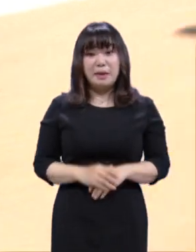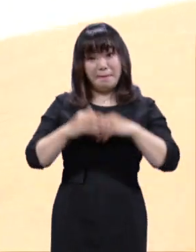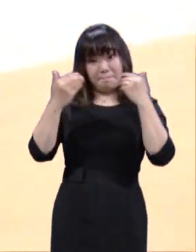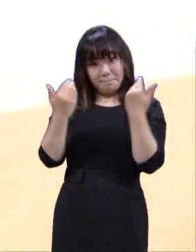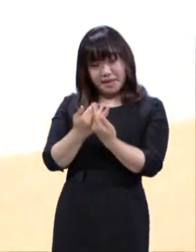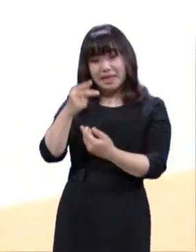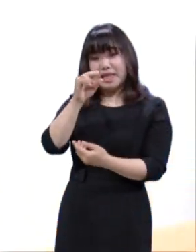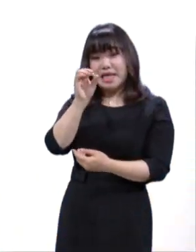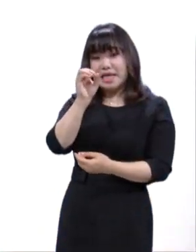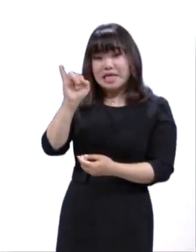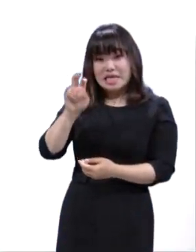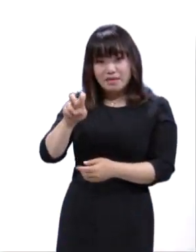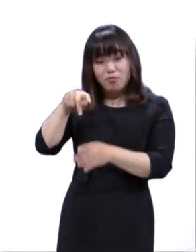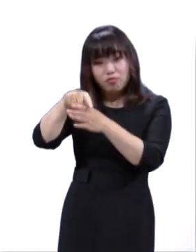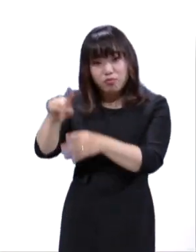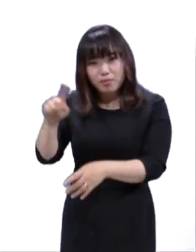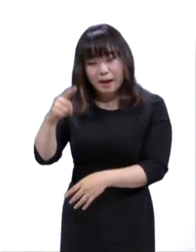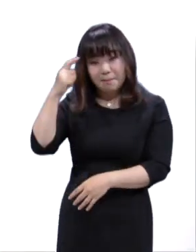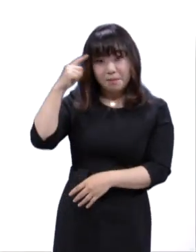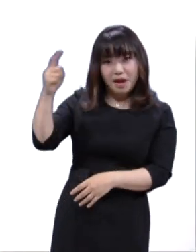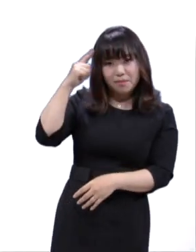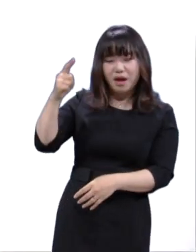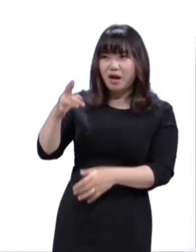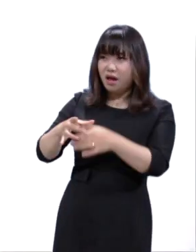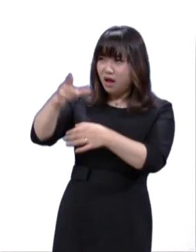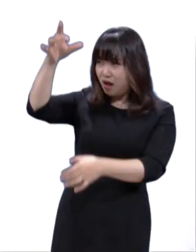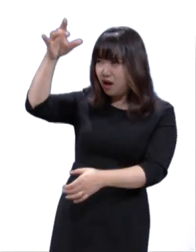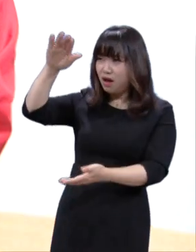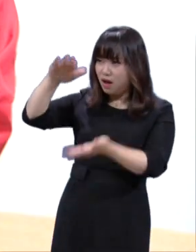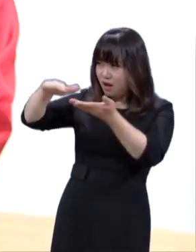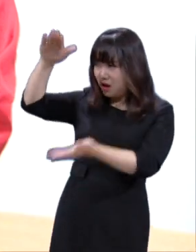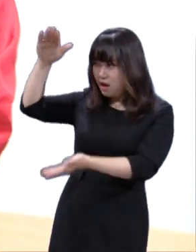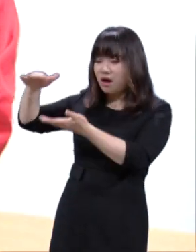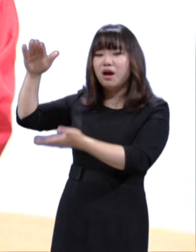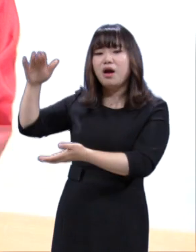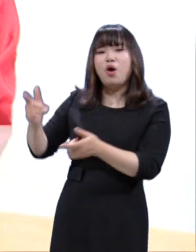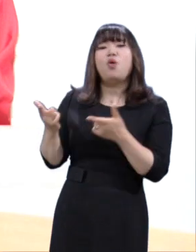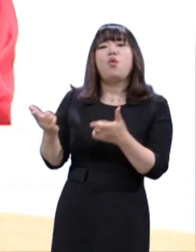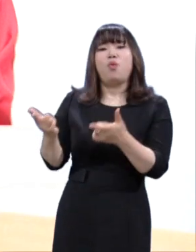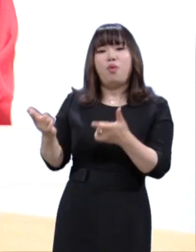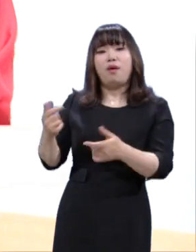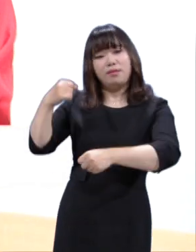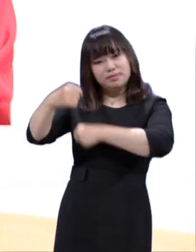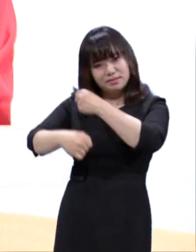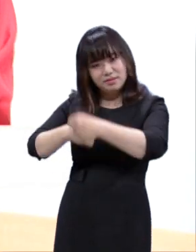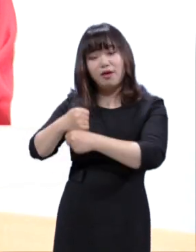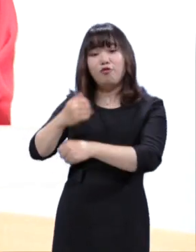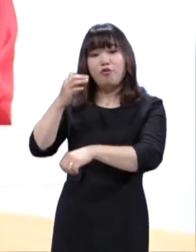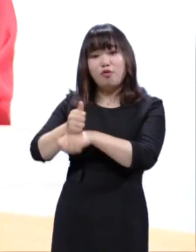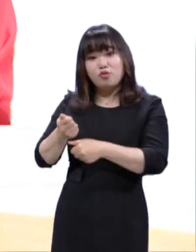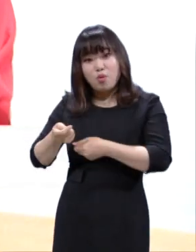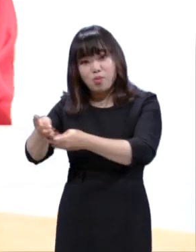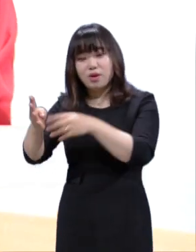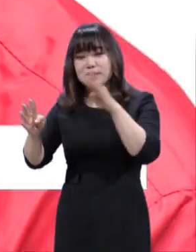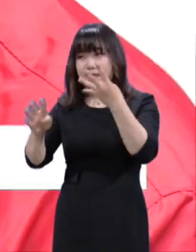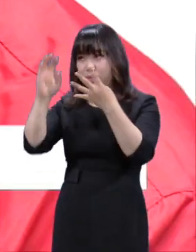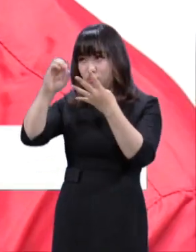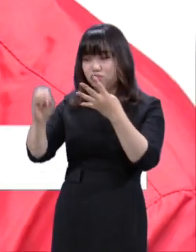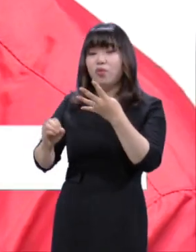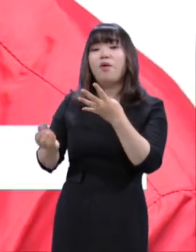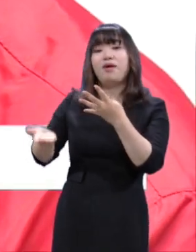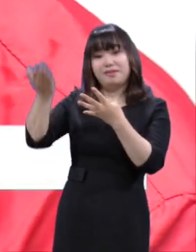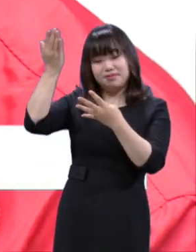반면 임재혁 후보는 창의성과 층고의 다양성 보장, 건폐율 조정과 용적률 400% 상향 등을